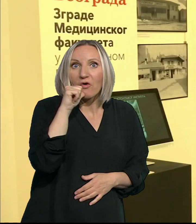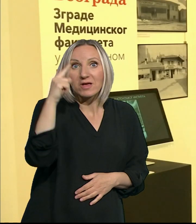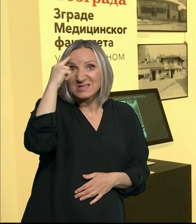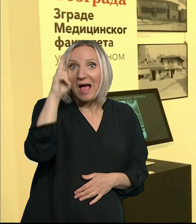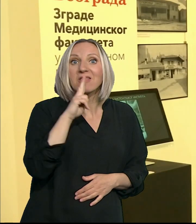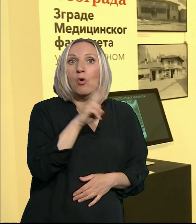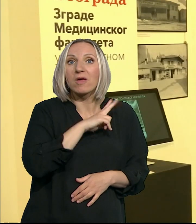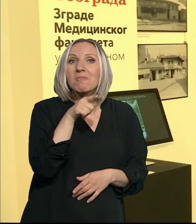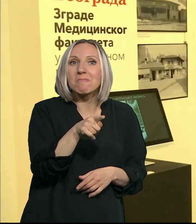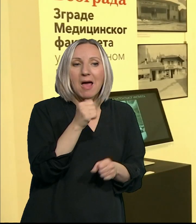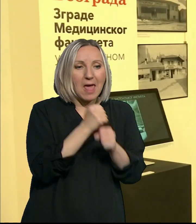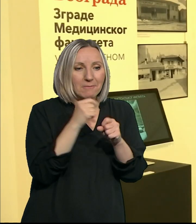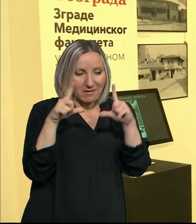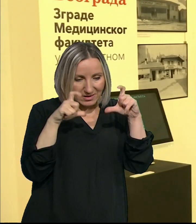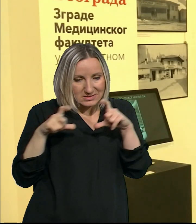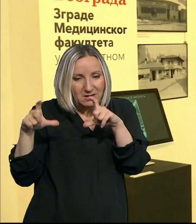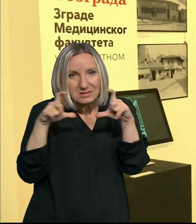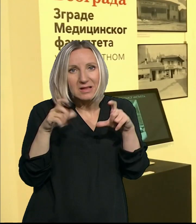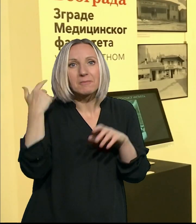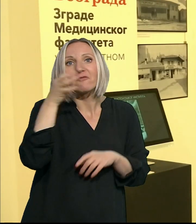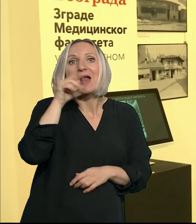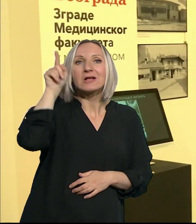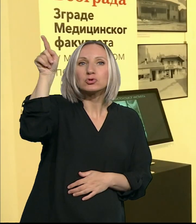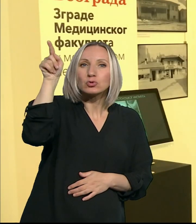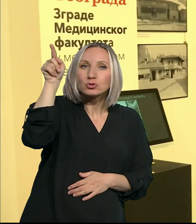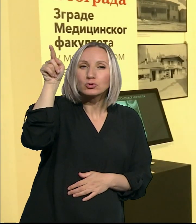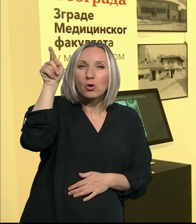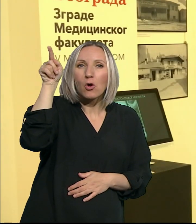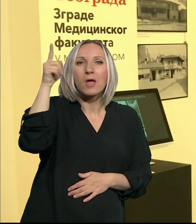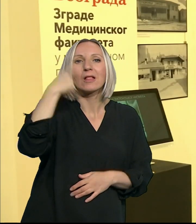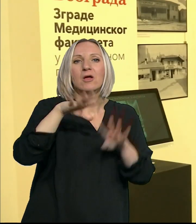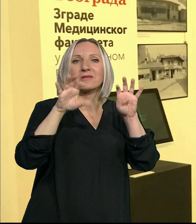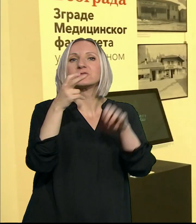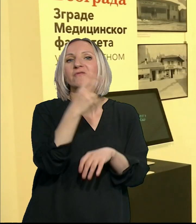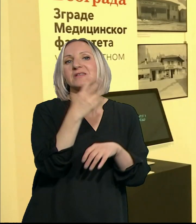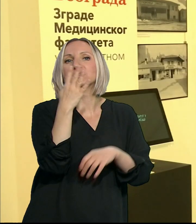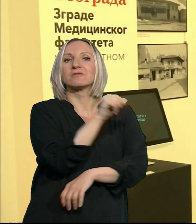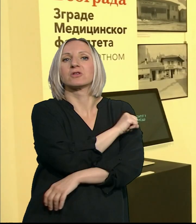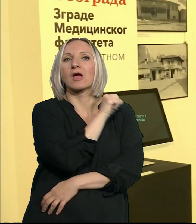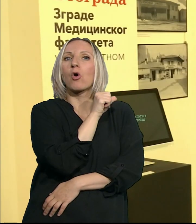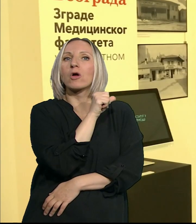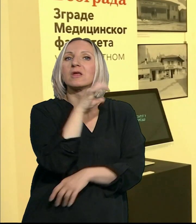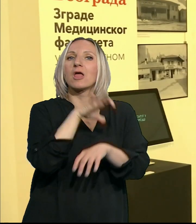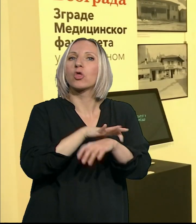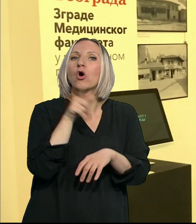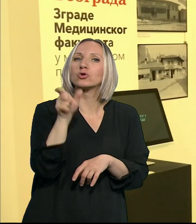je stekao u izradi mikrofotografija u Francuskoj, on je mogao 1924. godine